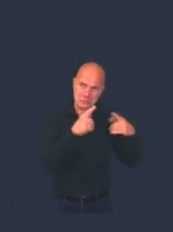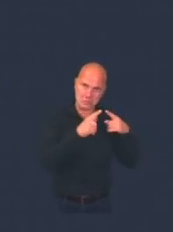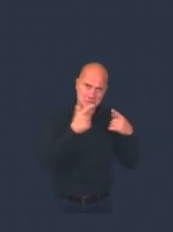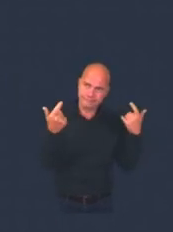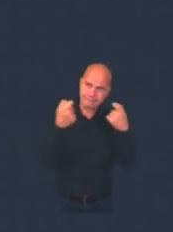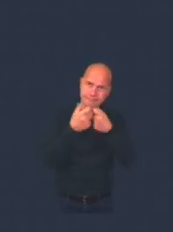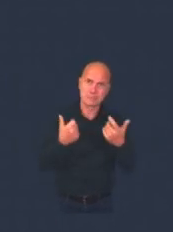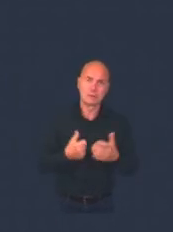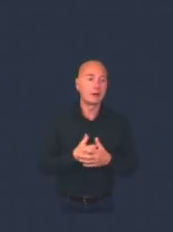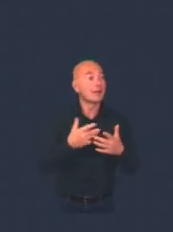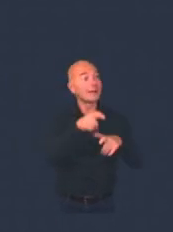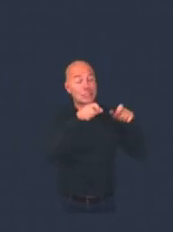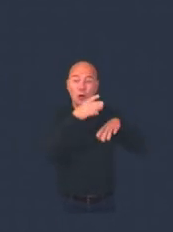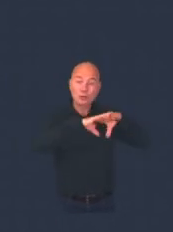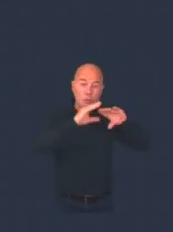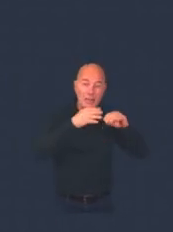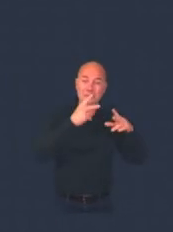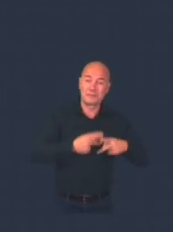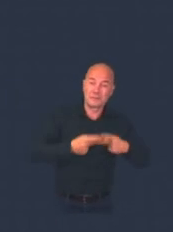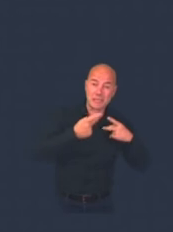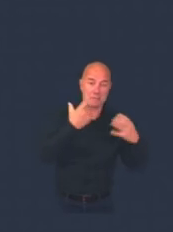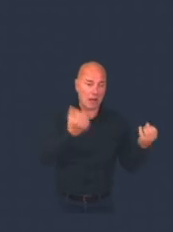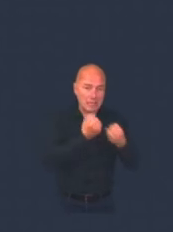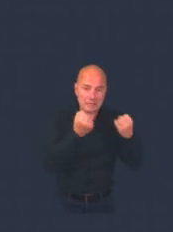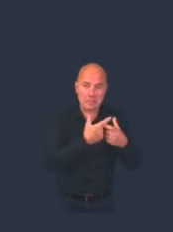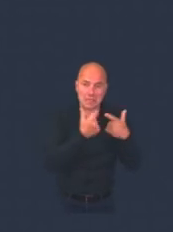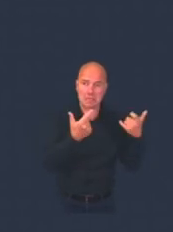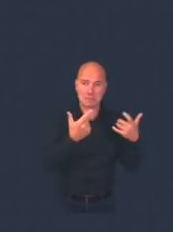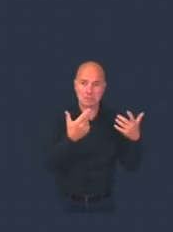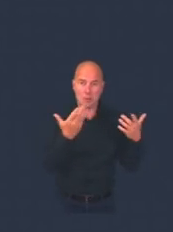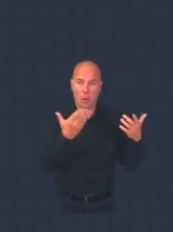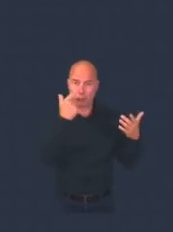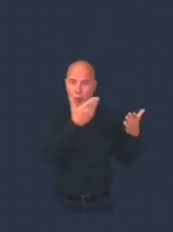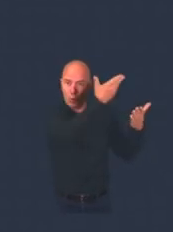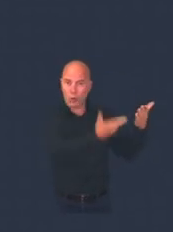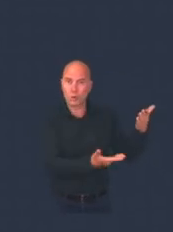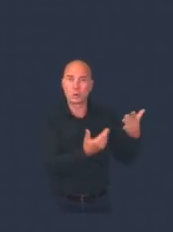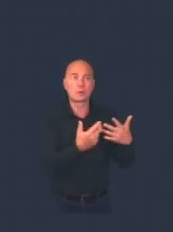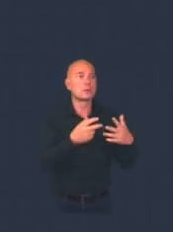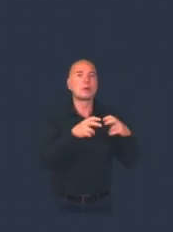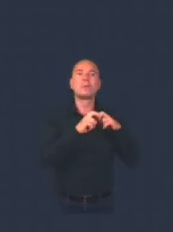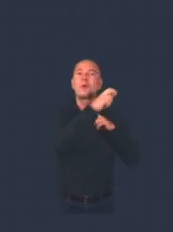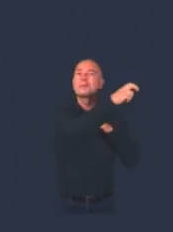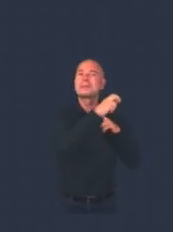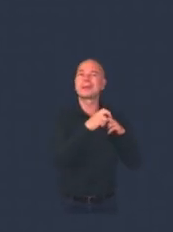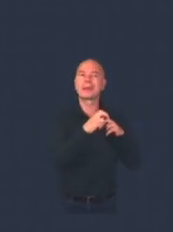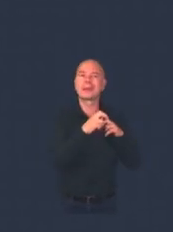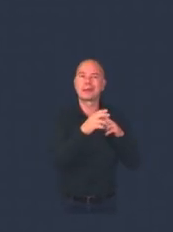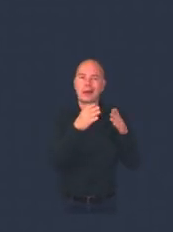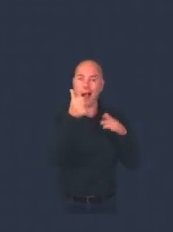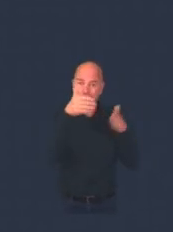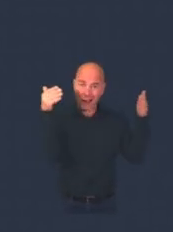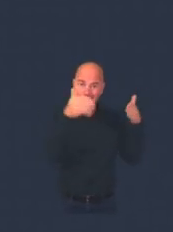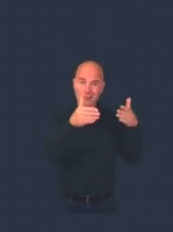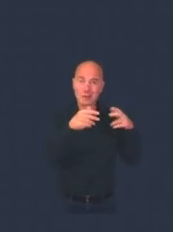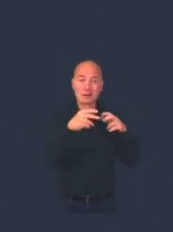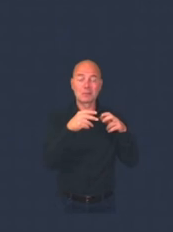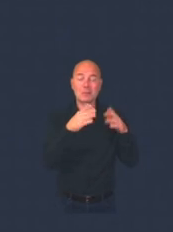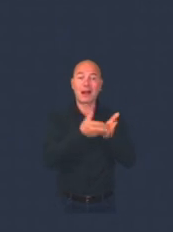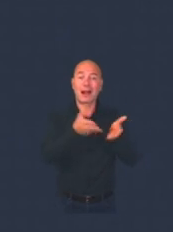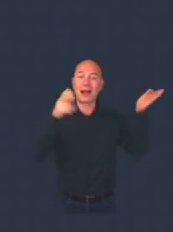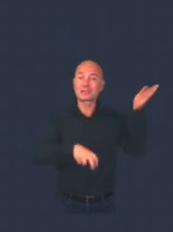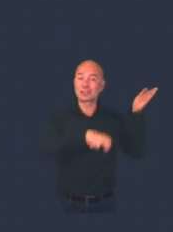celles et ceux qui y vivent et y font des activités. Par exemple, la mobilité est restreinte aux ascenseurs valléens, c'est bien, mais pas assez pour devenir